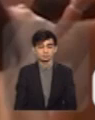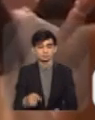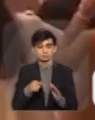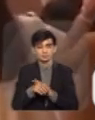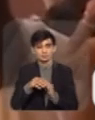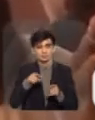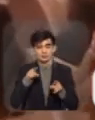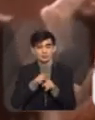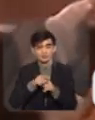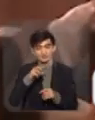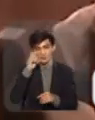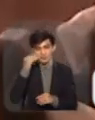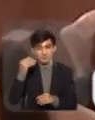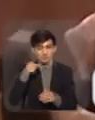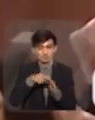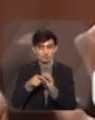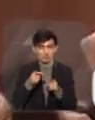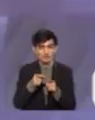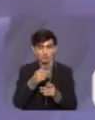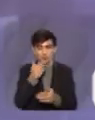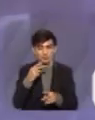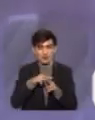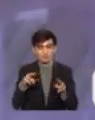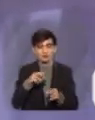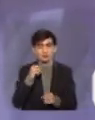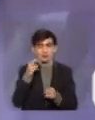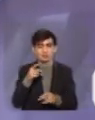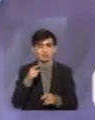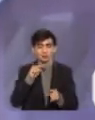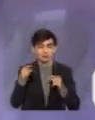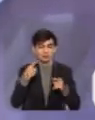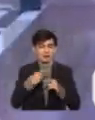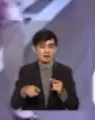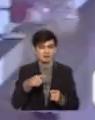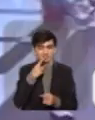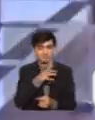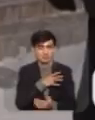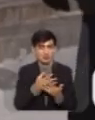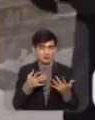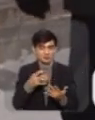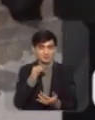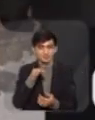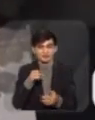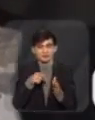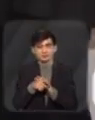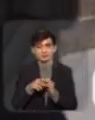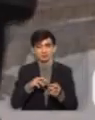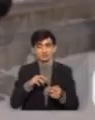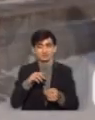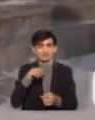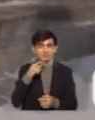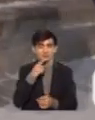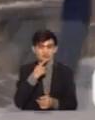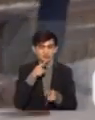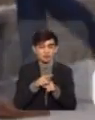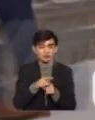Жатырған сөзі ұлтымызда мүлде жоқ сөз. Бірақ ояқ бұяқтан кейін қазір жатырған мен жатырық сияқты қисық сөзді қолдану танымал адамдар